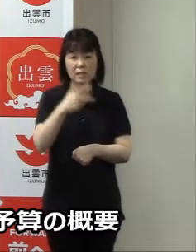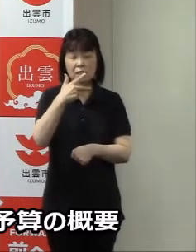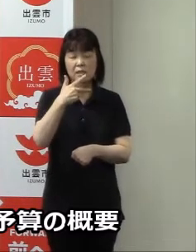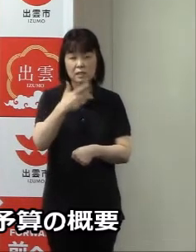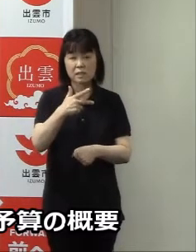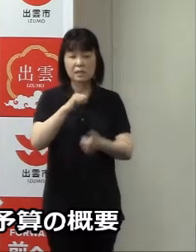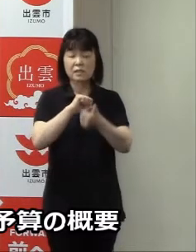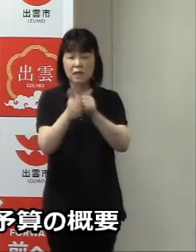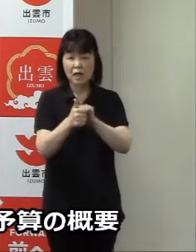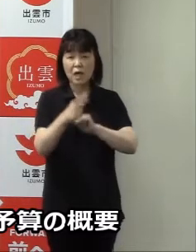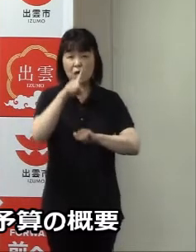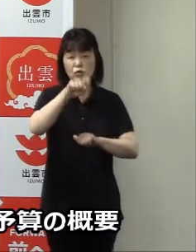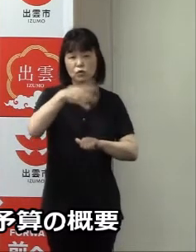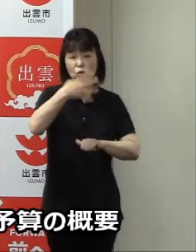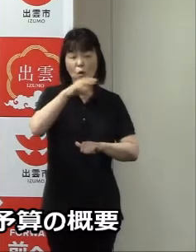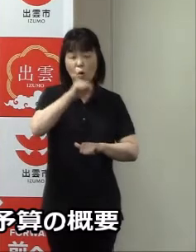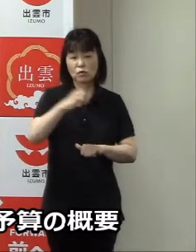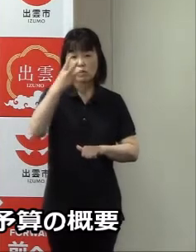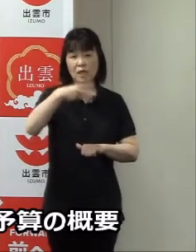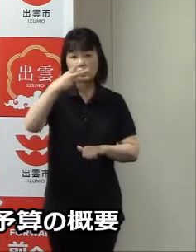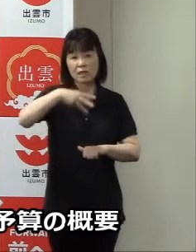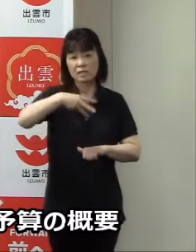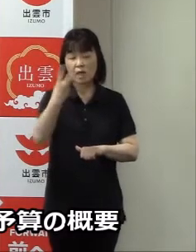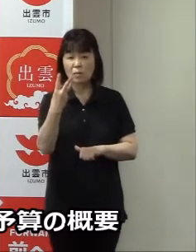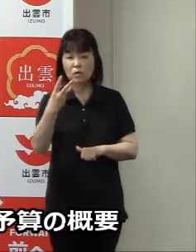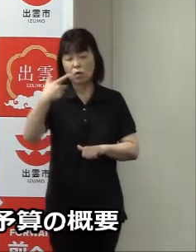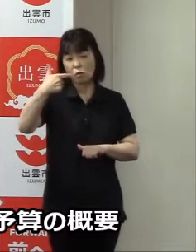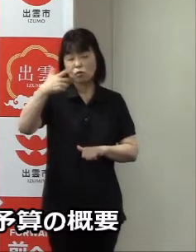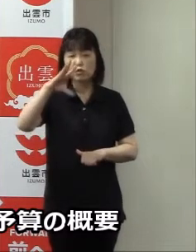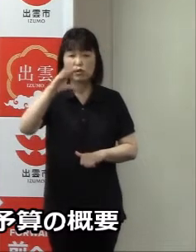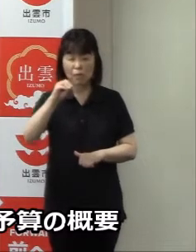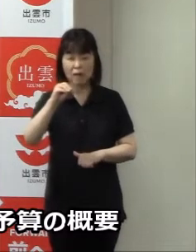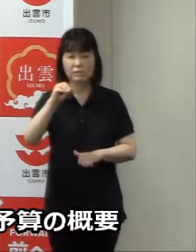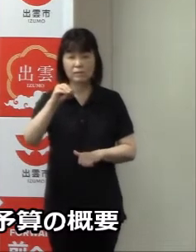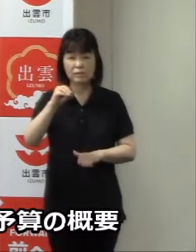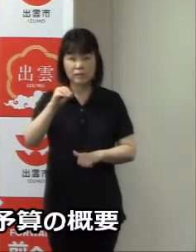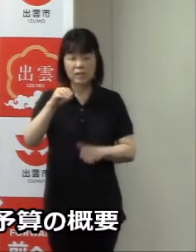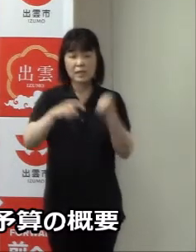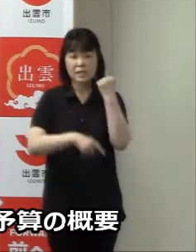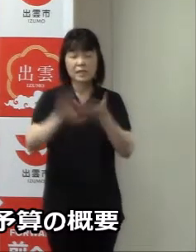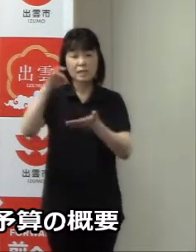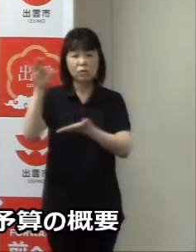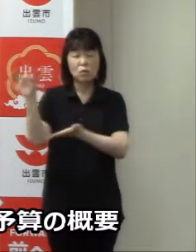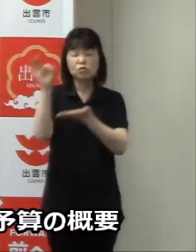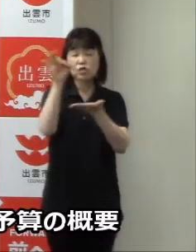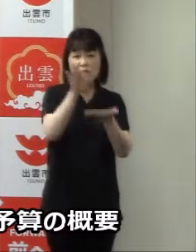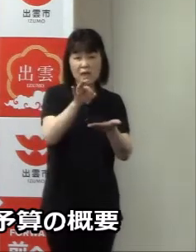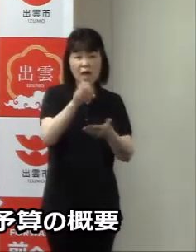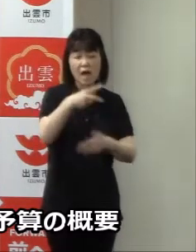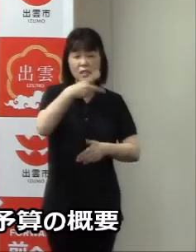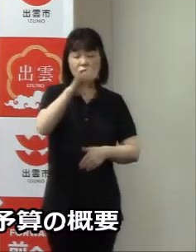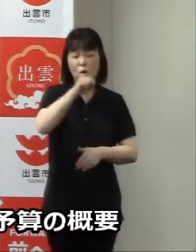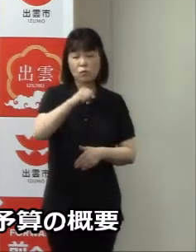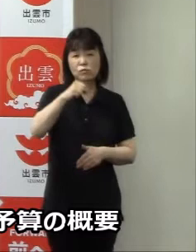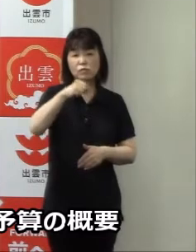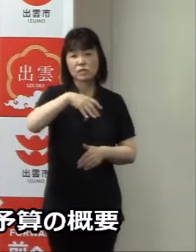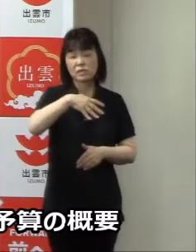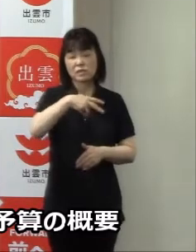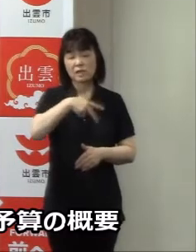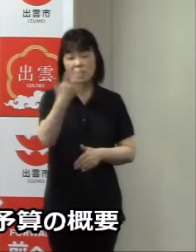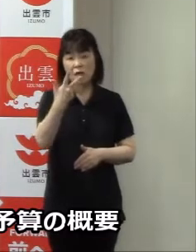億3360万円、基金の繰り入れが 2億750万